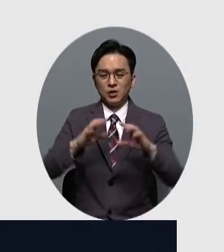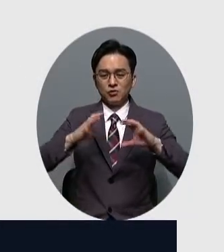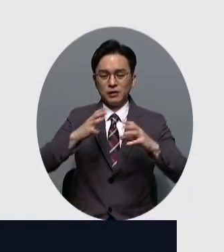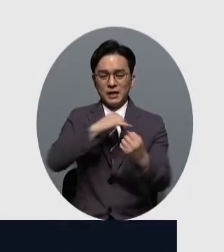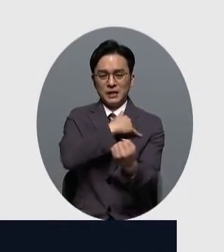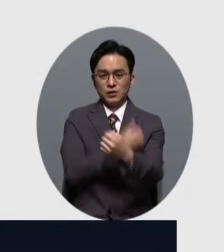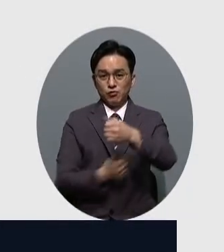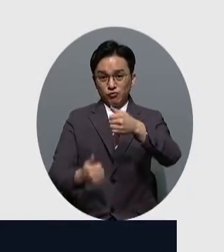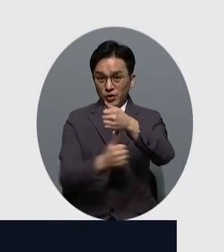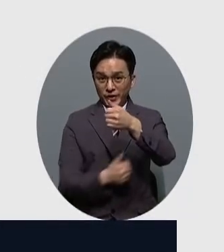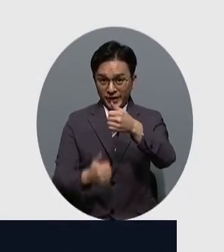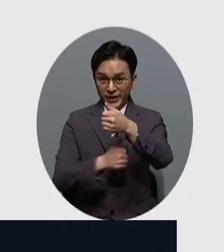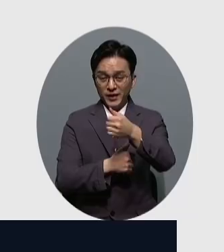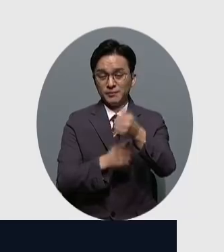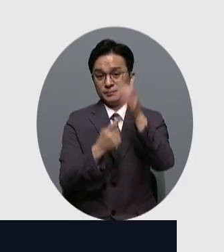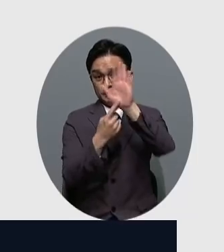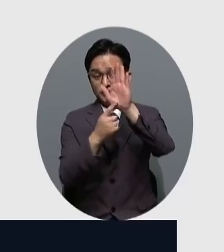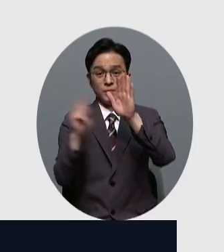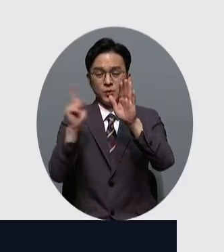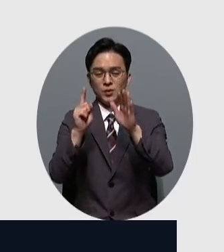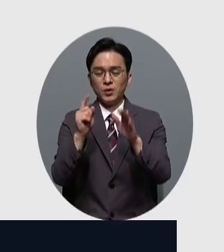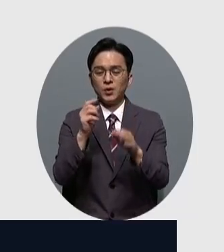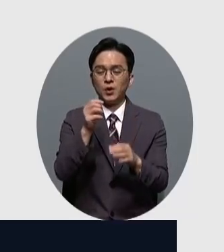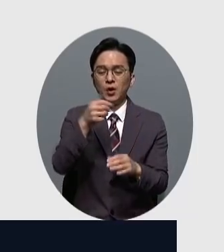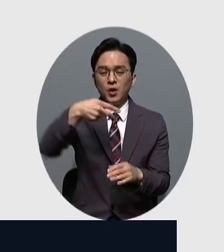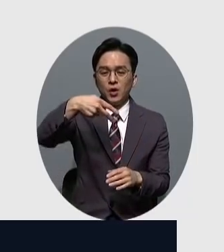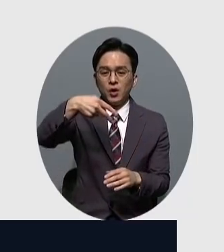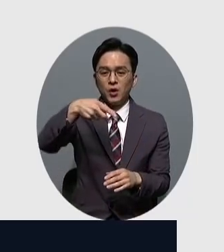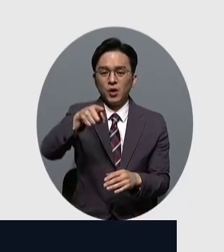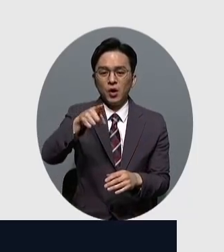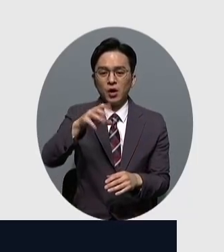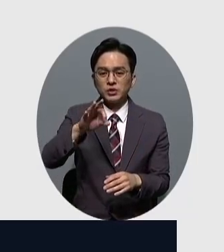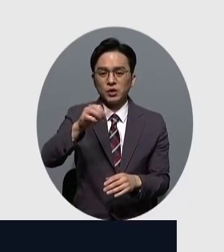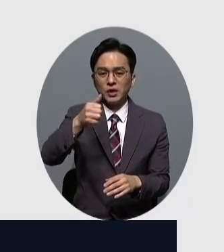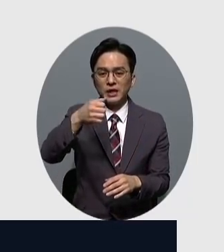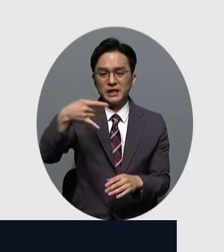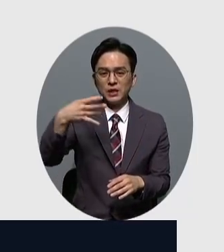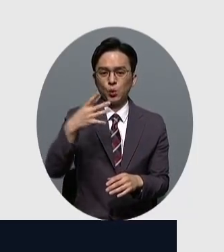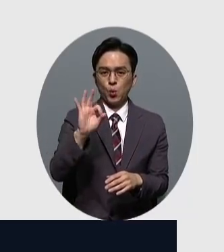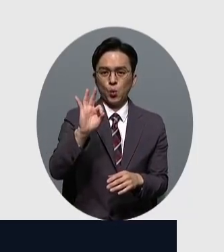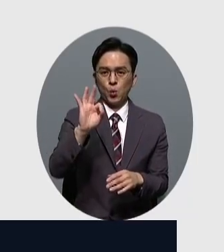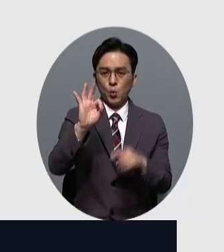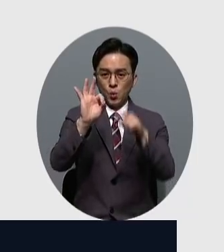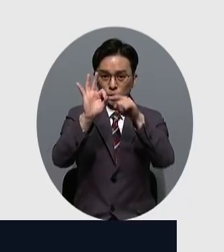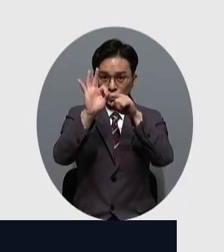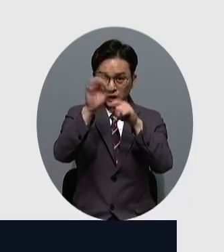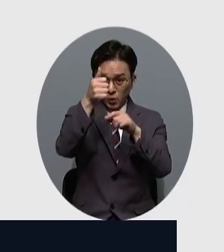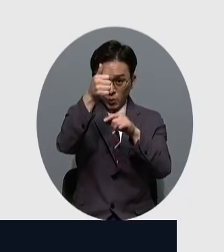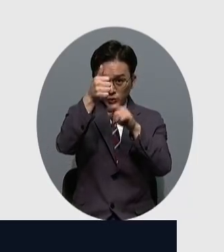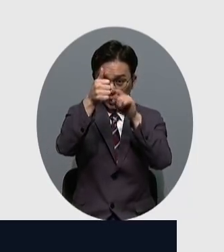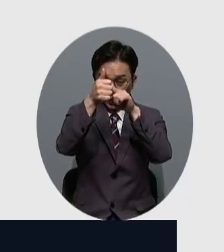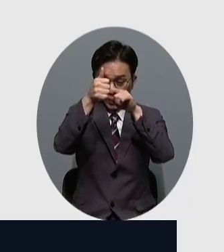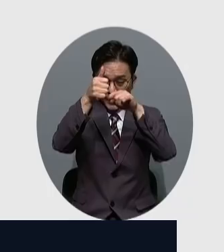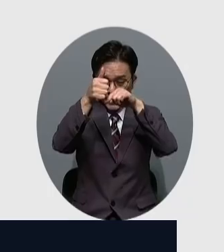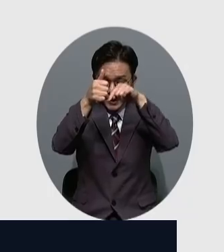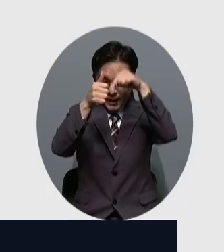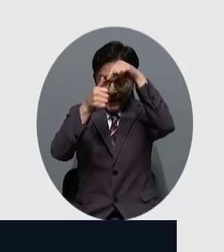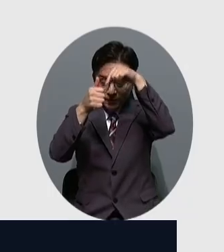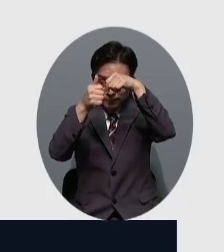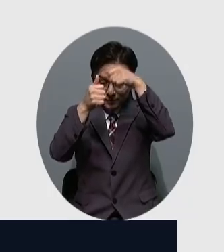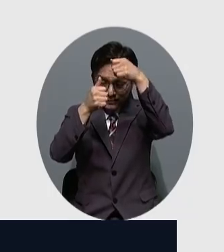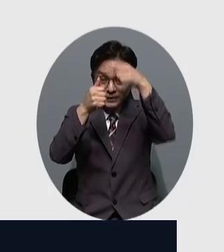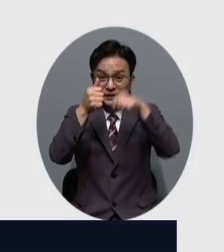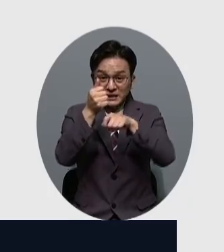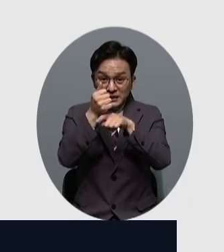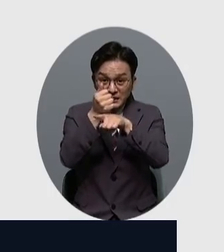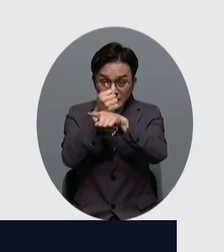그 안에 예. 성폭행과 강제 성추행 뭐 이런 부분을 다 포함하고 있는 개념이어서 폭행과 협박을 사용한